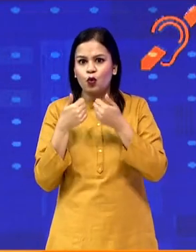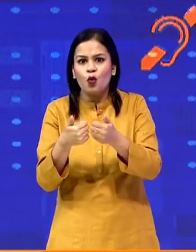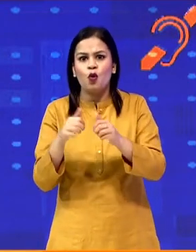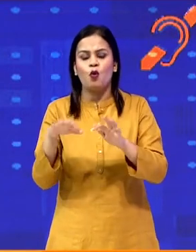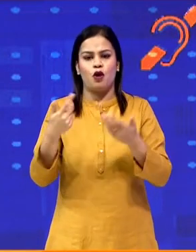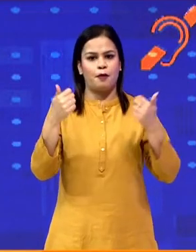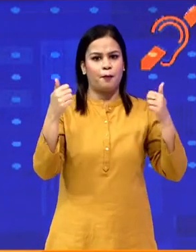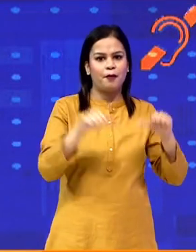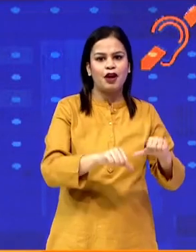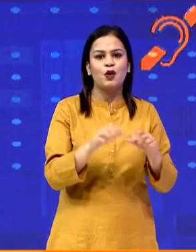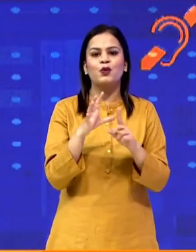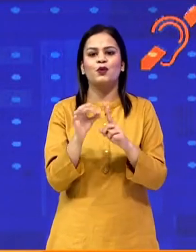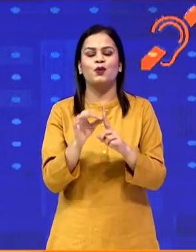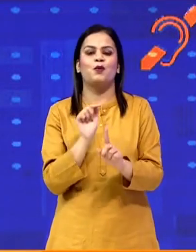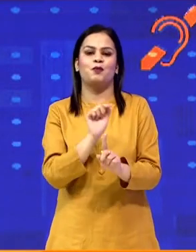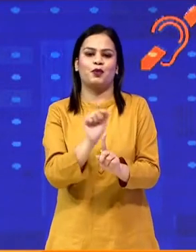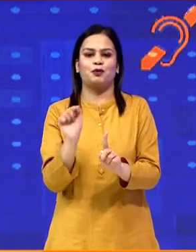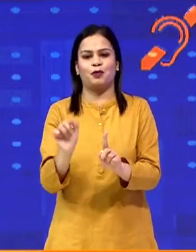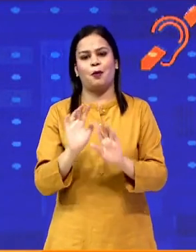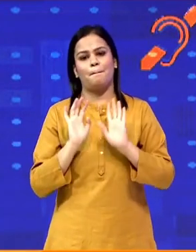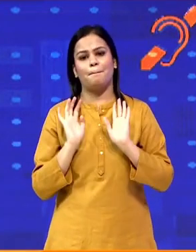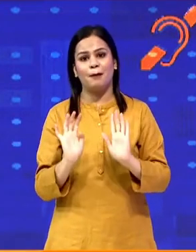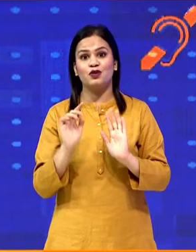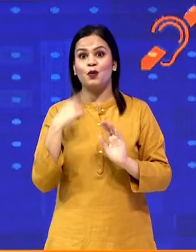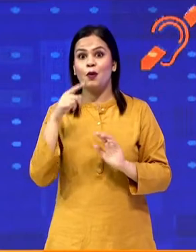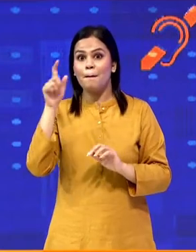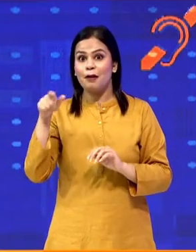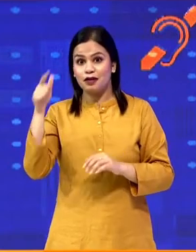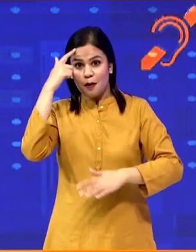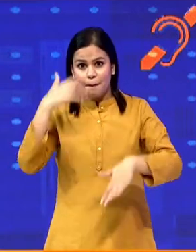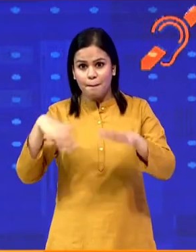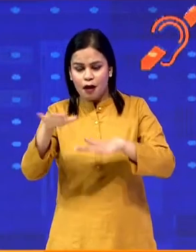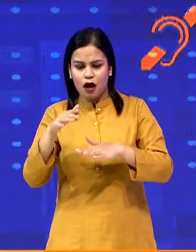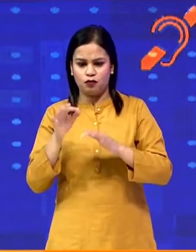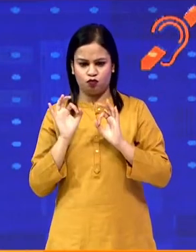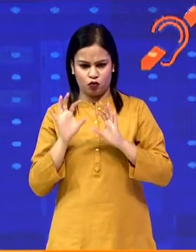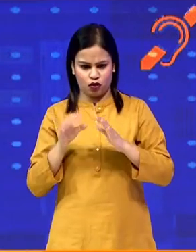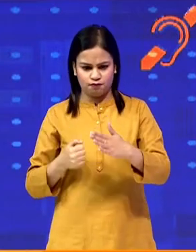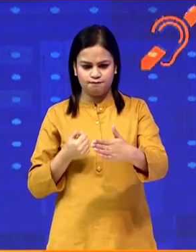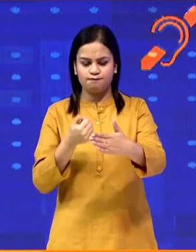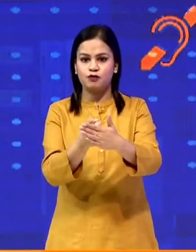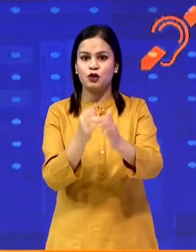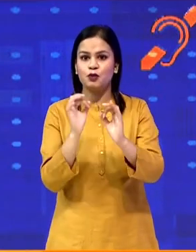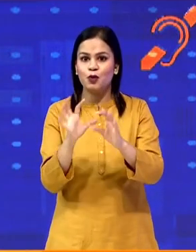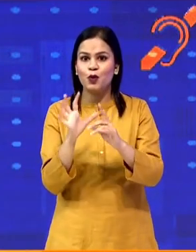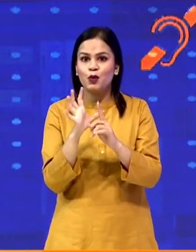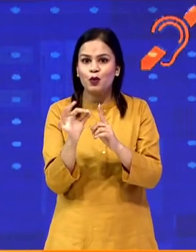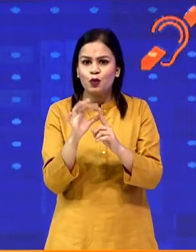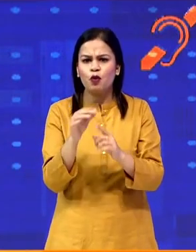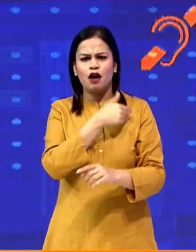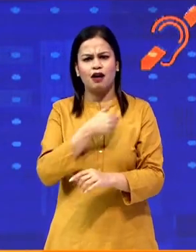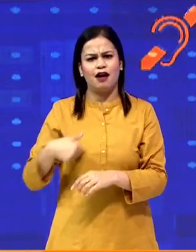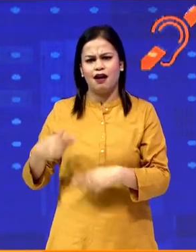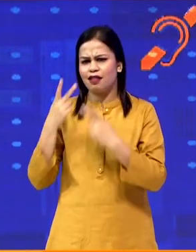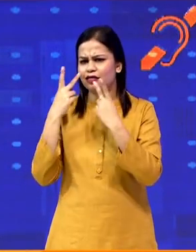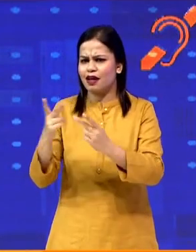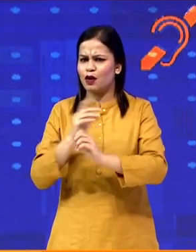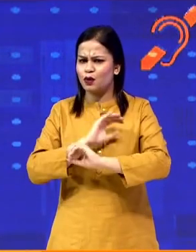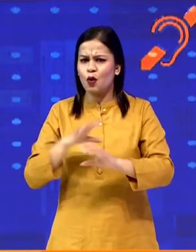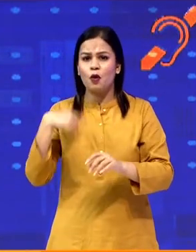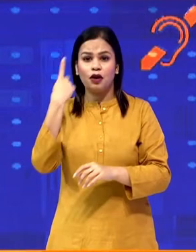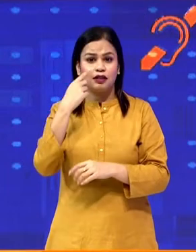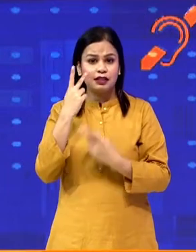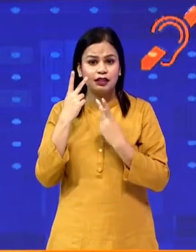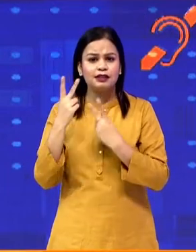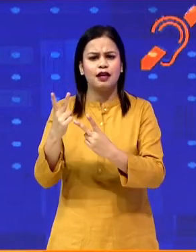इसको किनारे पर पहचाने की कोशिश कर रही है वहां मैं उसका धर्म नहीं देखूंगा उसकी शक्ल